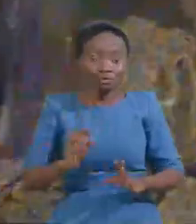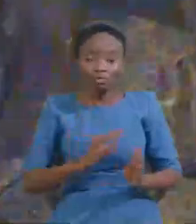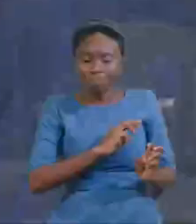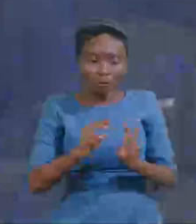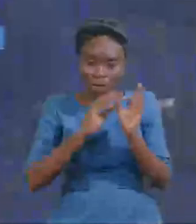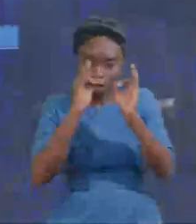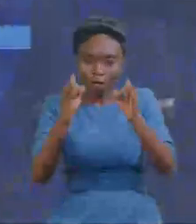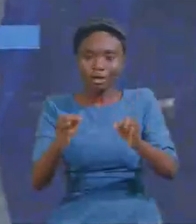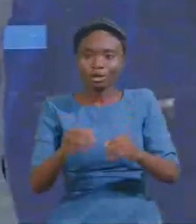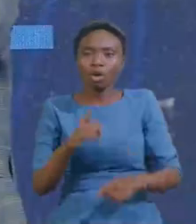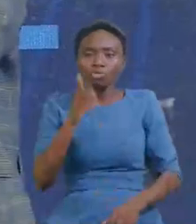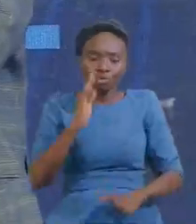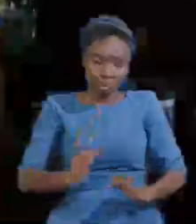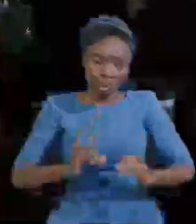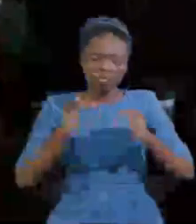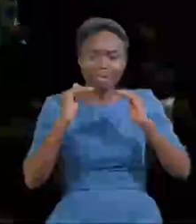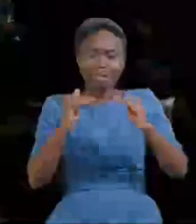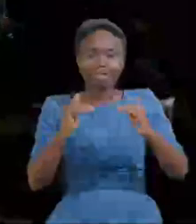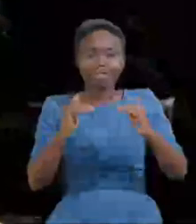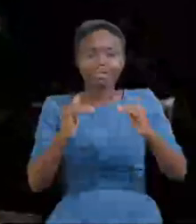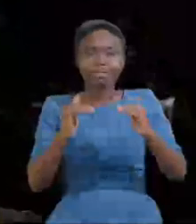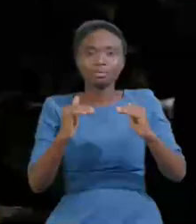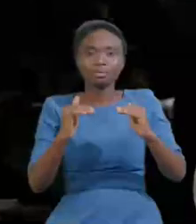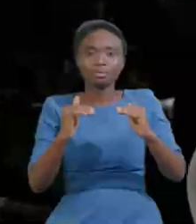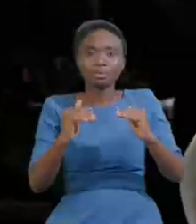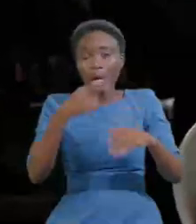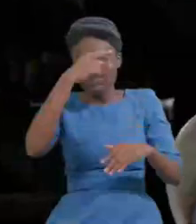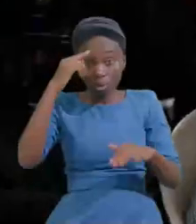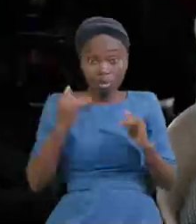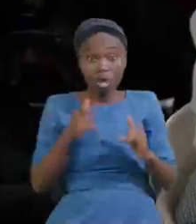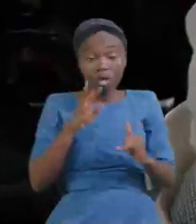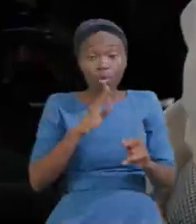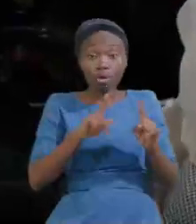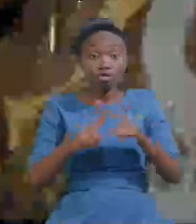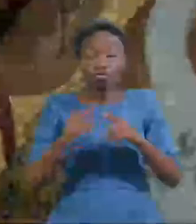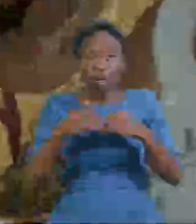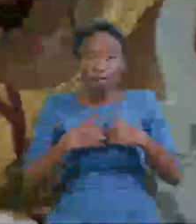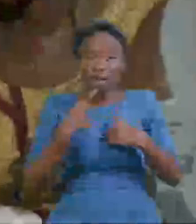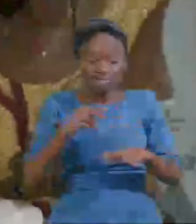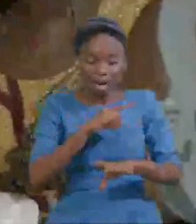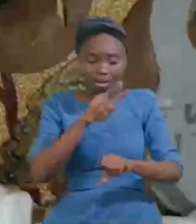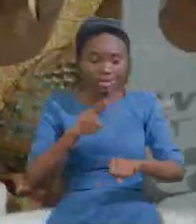Amen. Tu vas avancer. Tu vas avancer.